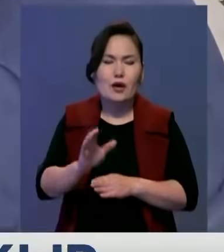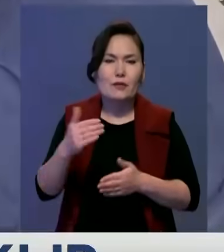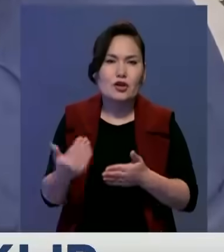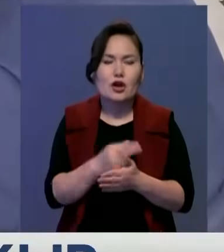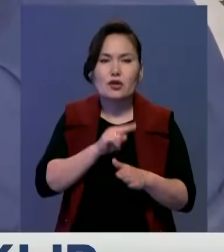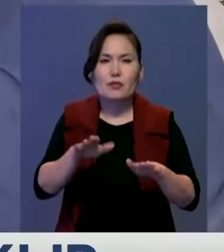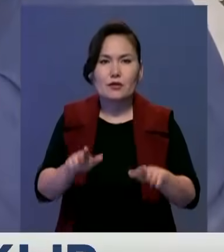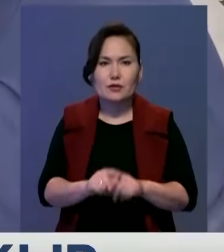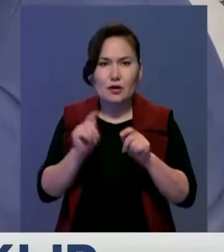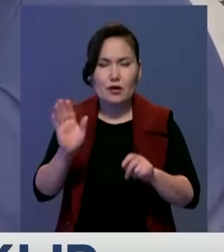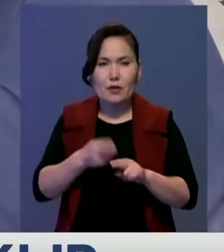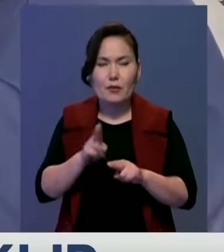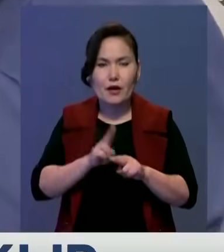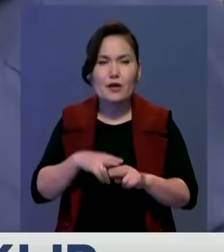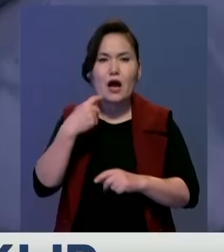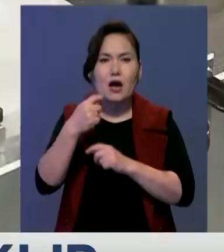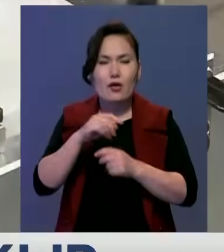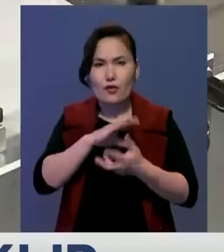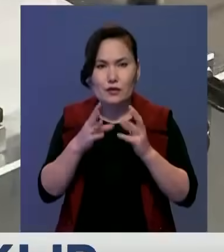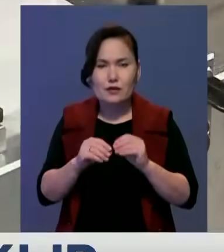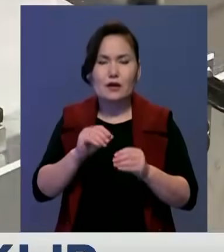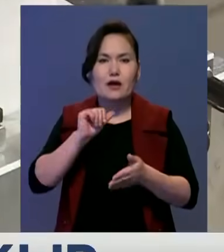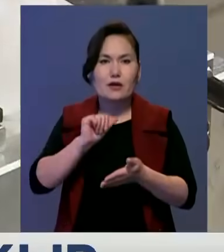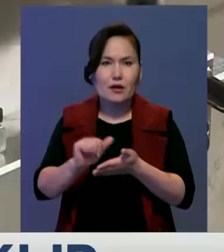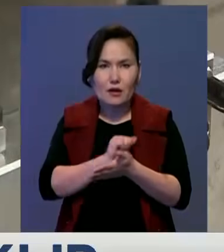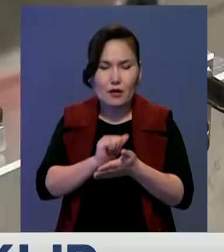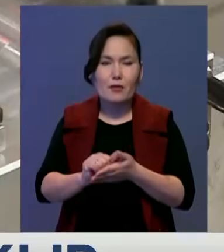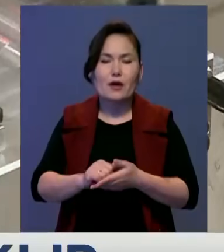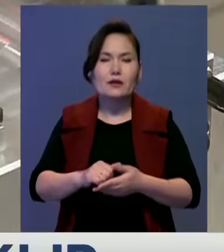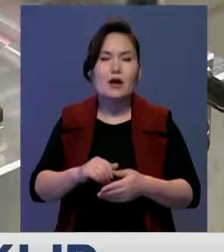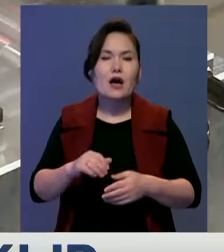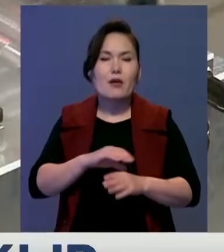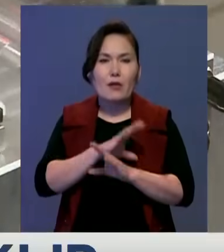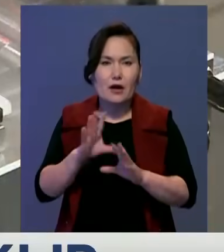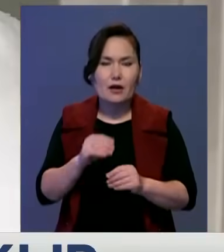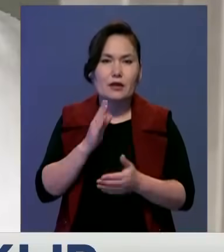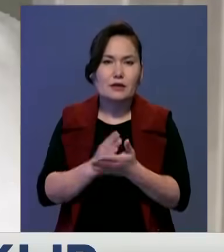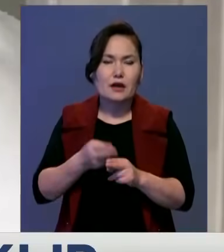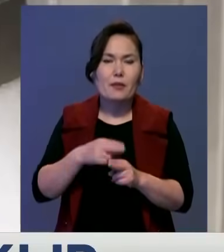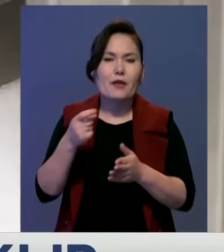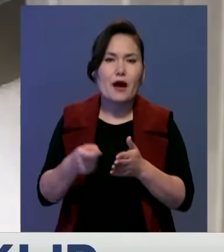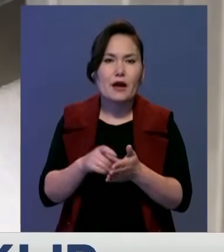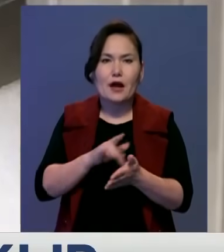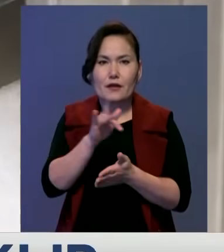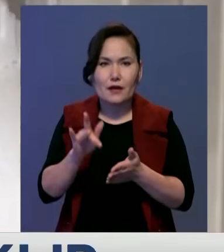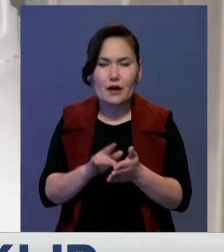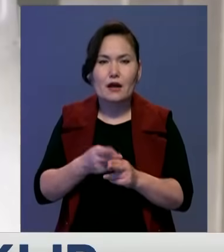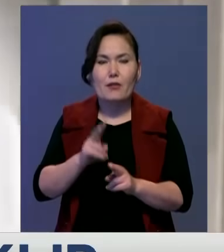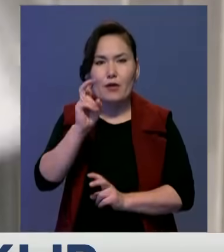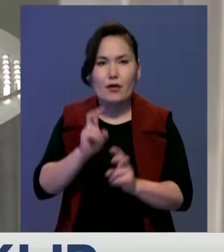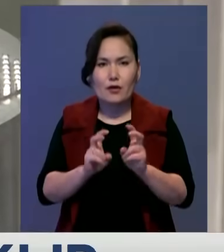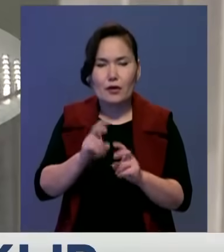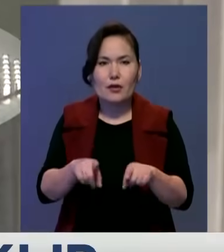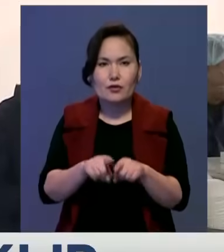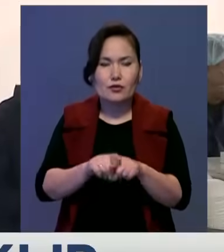жұмыс орындары ашылады. Тауарды патенттеп төлеу көрген. Қытайдың осыған ұқсас қорғаныш затынан гөрі Қарағандыда жасалған респираторлар әлдеқайда